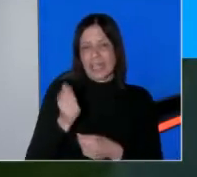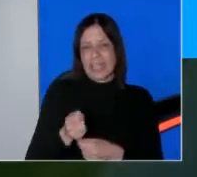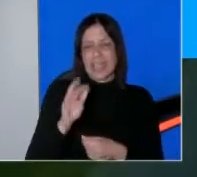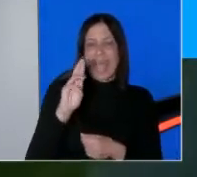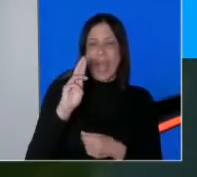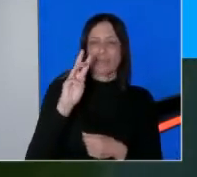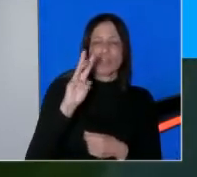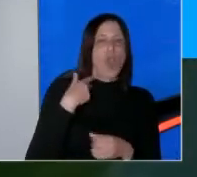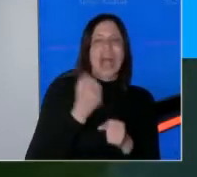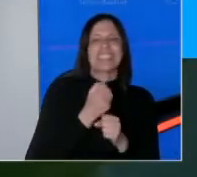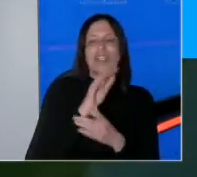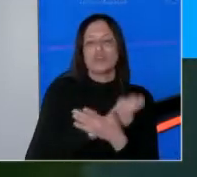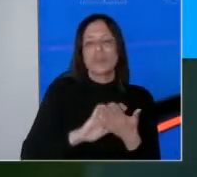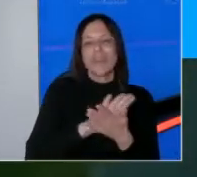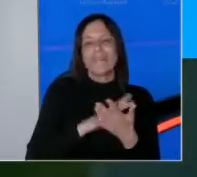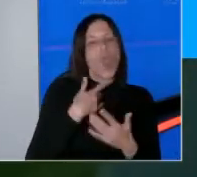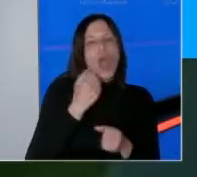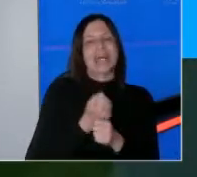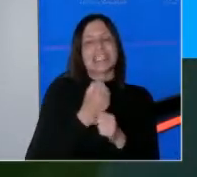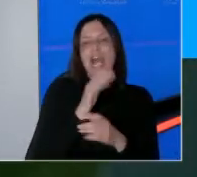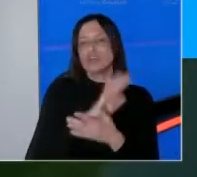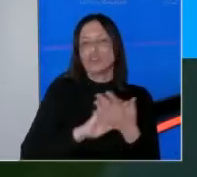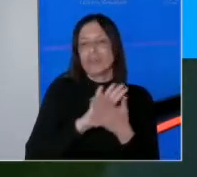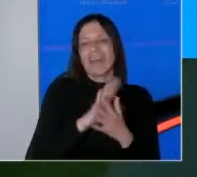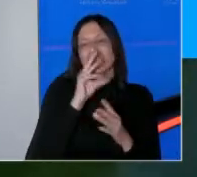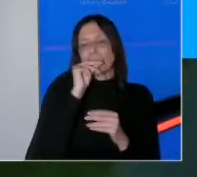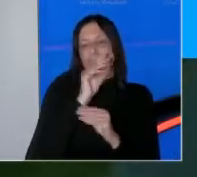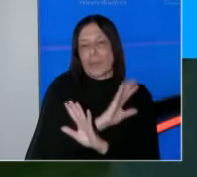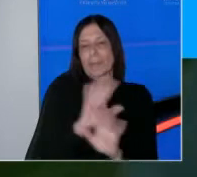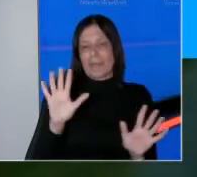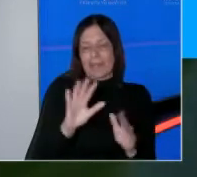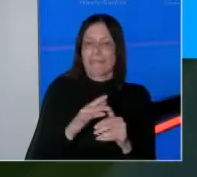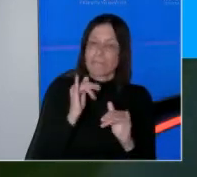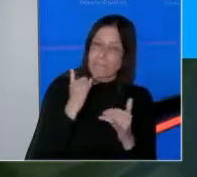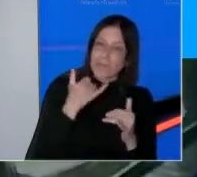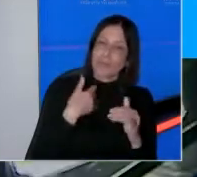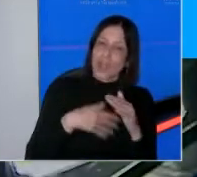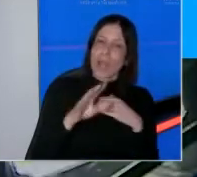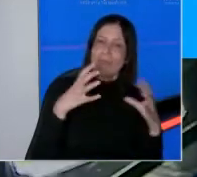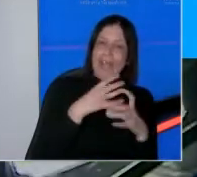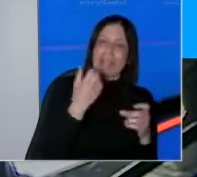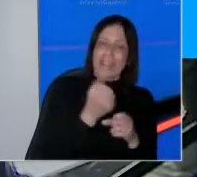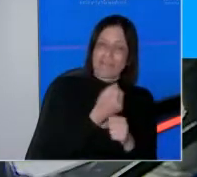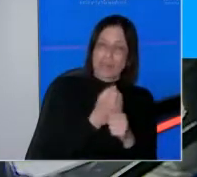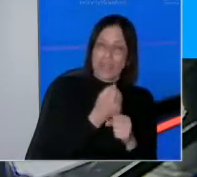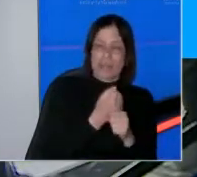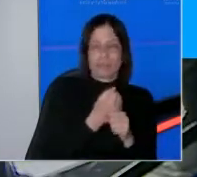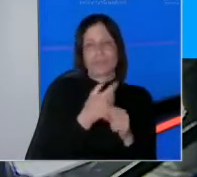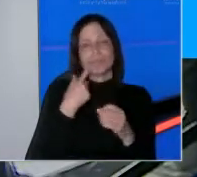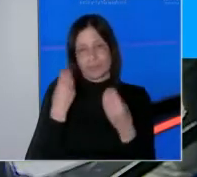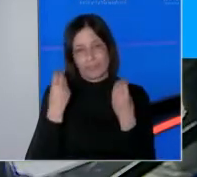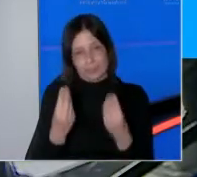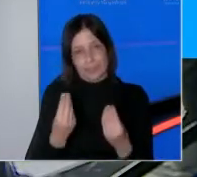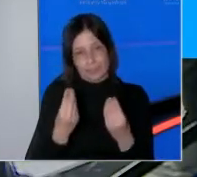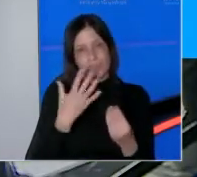רם שפע, לא עשה כלום, לא עשה כלום, טוב, כולו דיבורים. כן, בסדר, אבל הוא רץ בעבודה. אז חכה